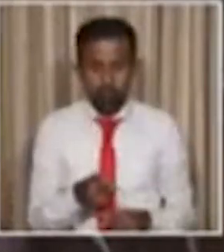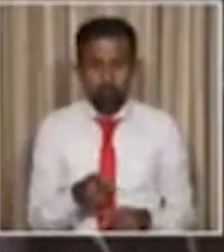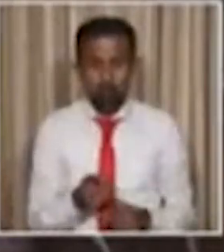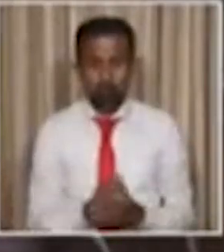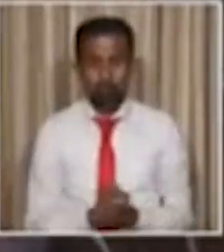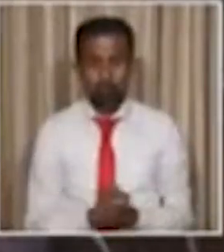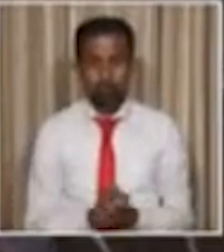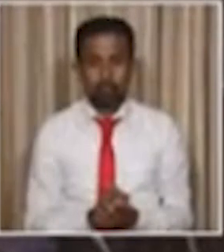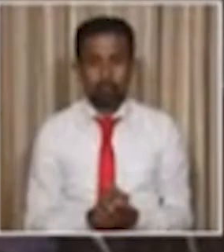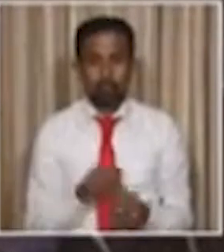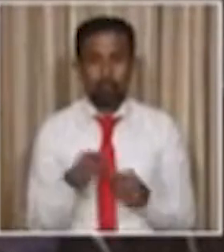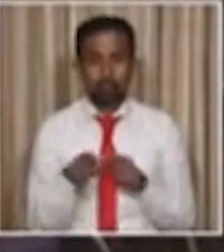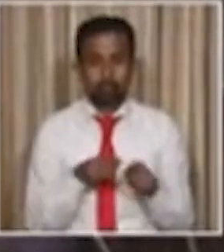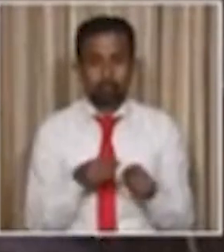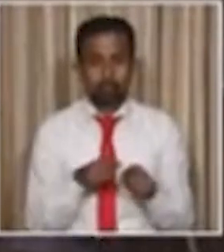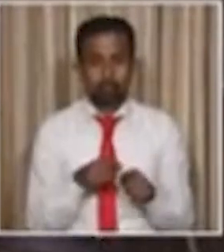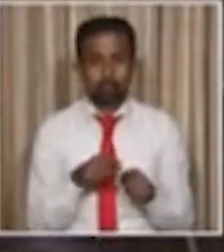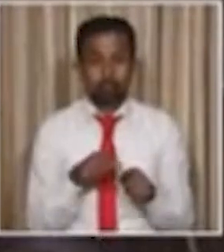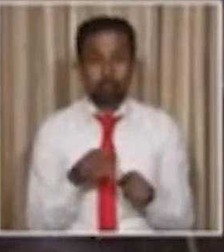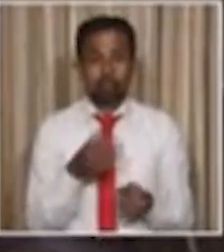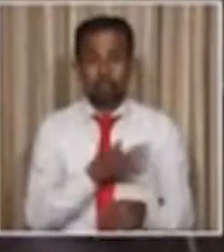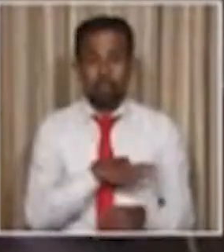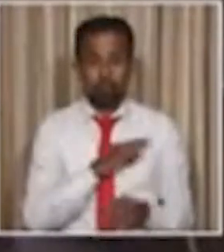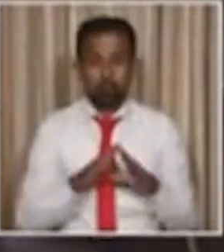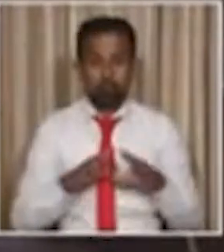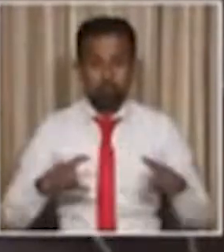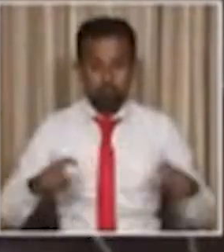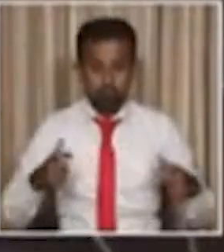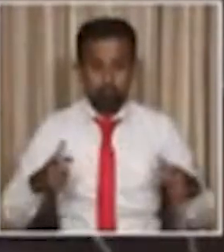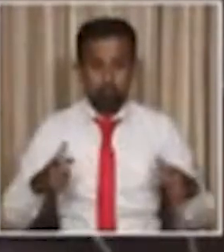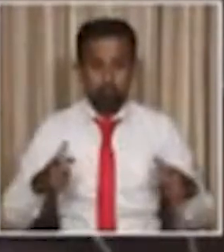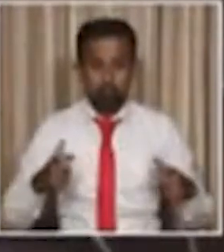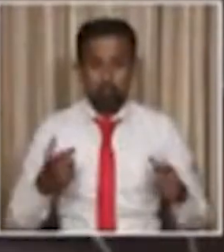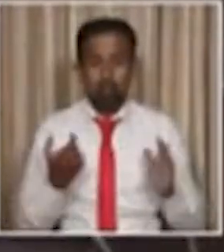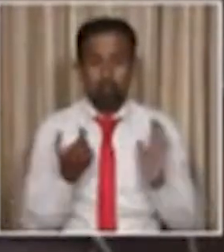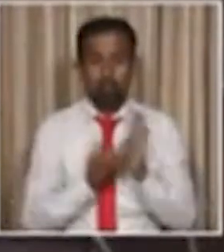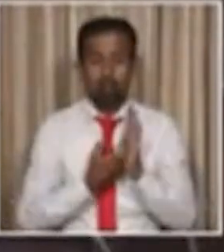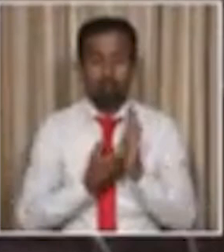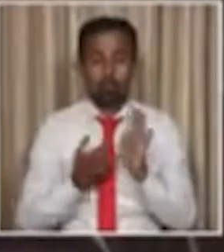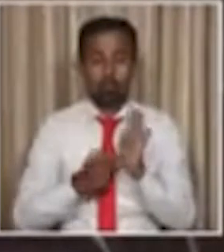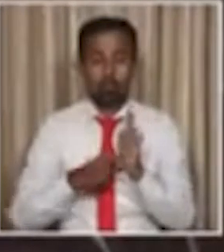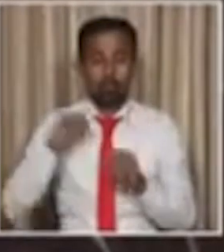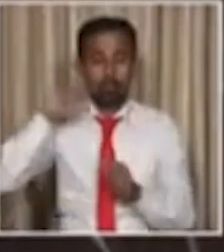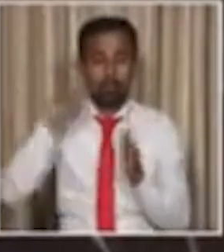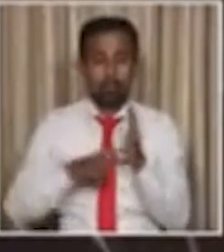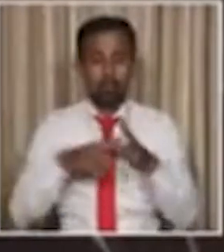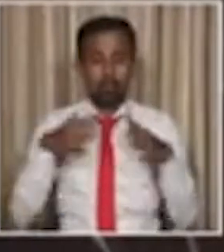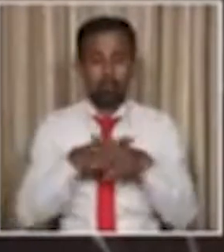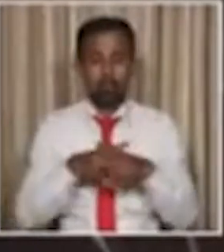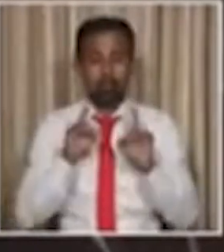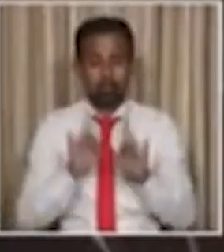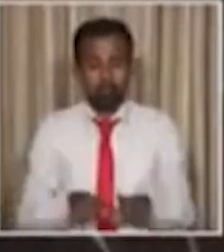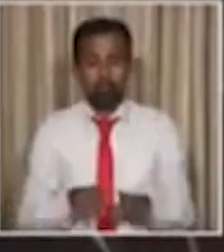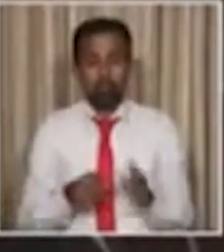එහෙමනම් ඒ වගේම තමයි අපේ විනය පිටකේ ගත්තත් අපිට රෝම ලන්දේසි නීතියට වඩා යුක්තිසහගත